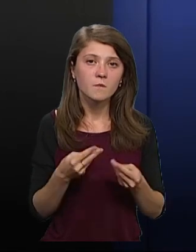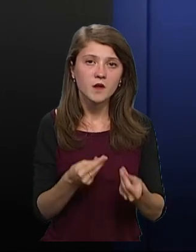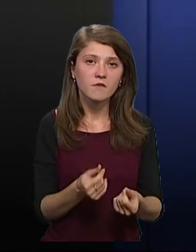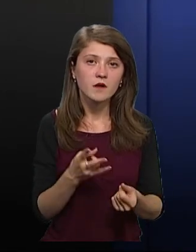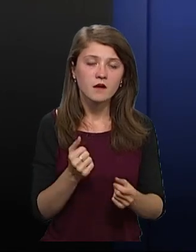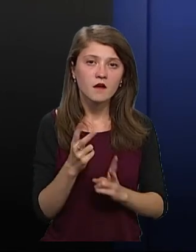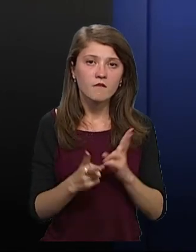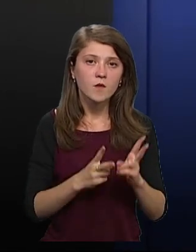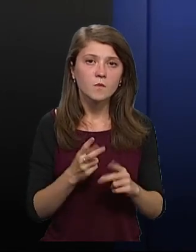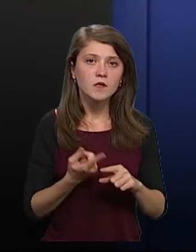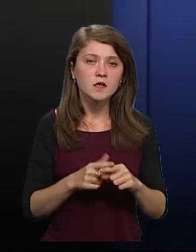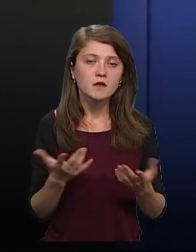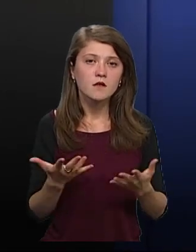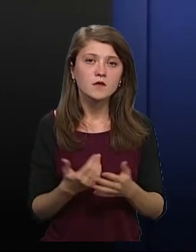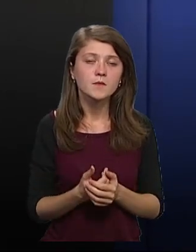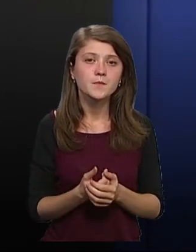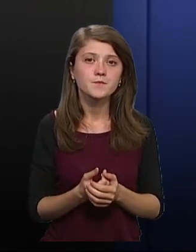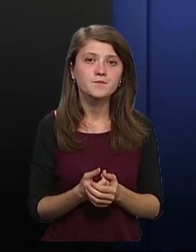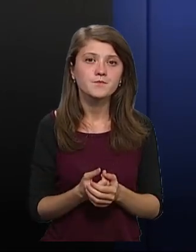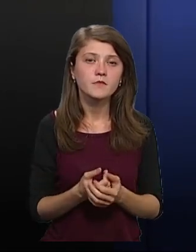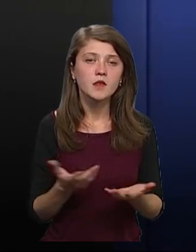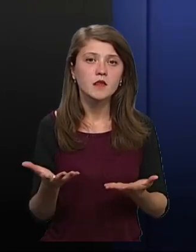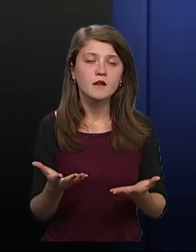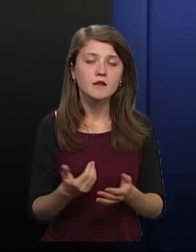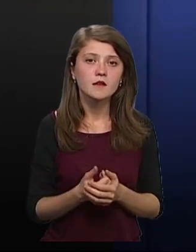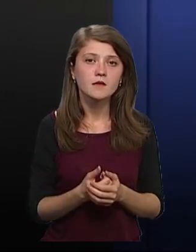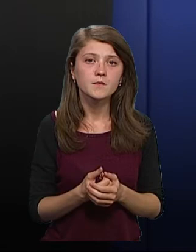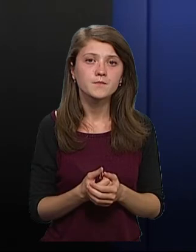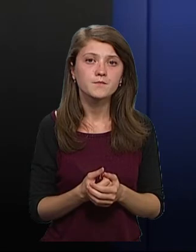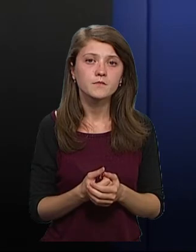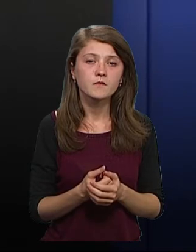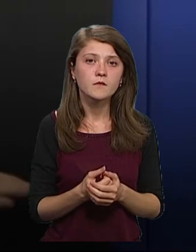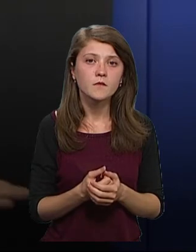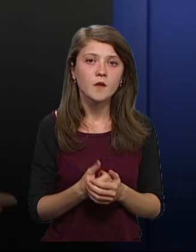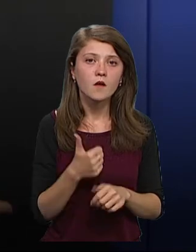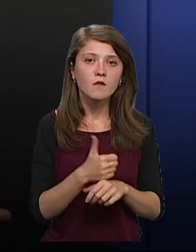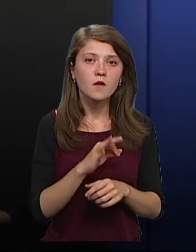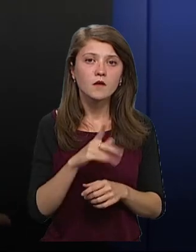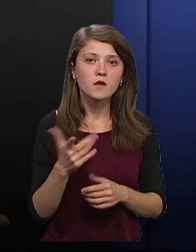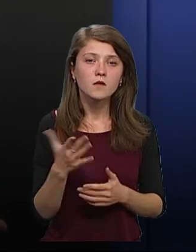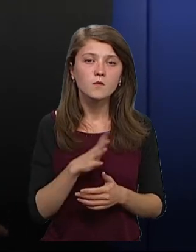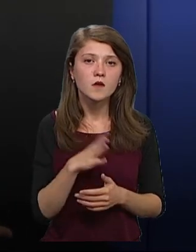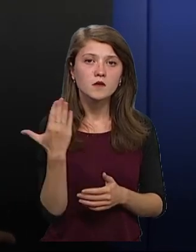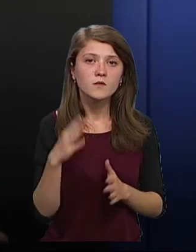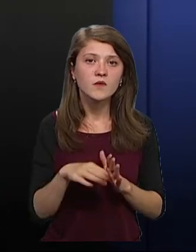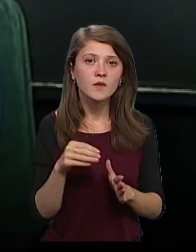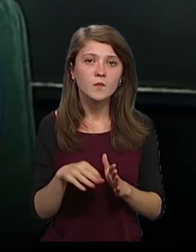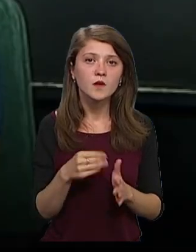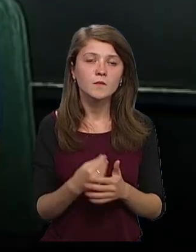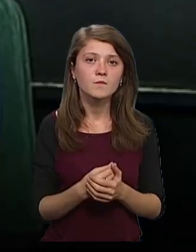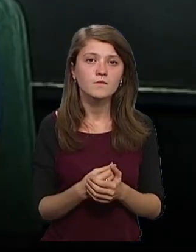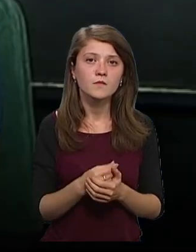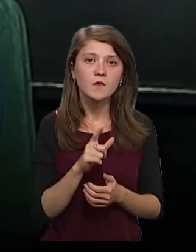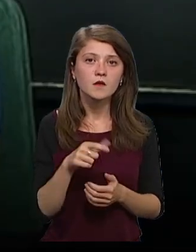вважаєте, на реформу? Може це якось вплинути? Вважаючи, що деяких голів ОТГ там чогось були нещодавно вибори у нас, в принципі. Якщо, тобто люди ще